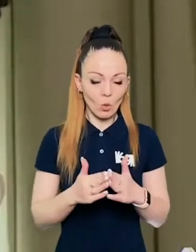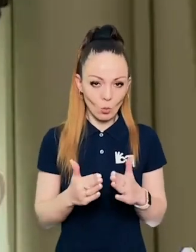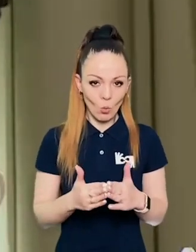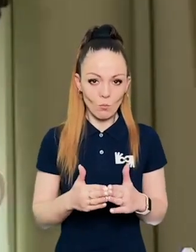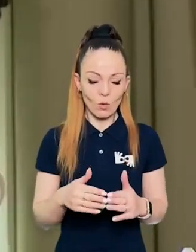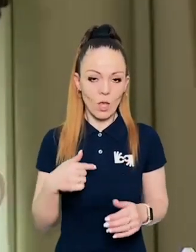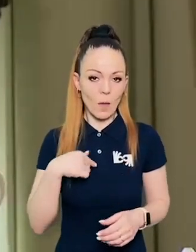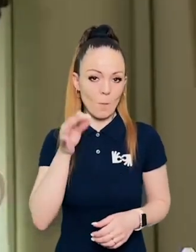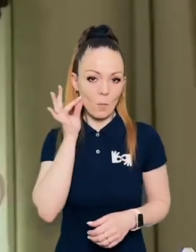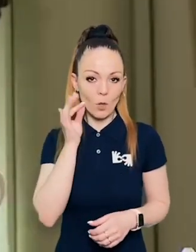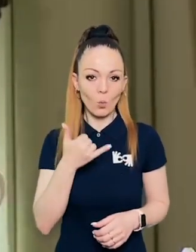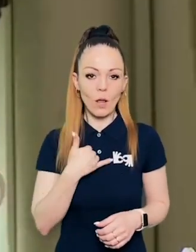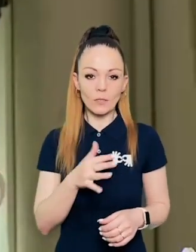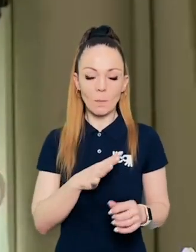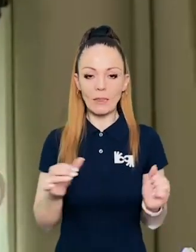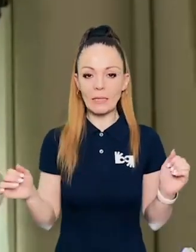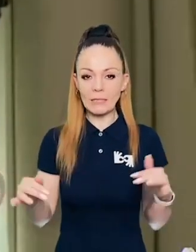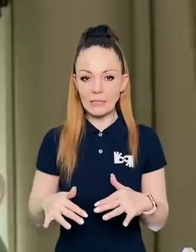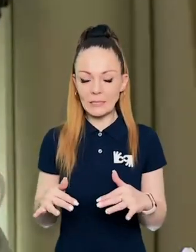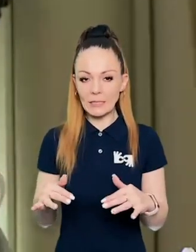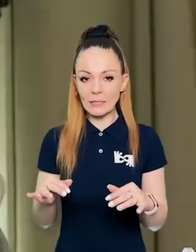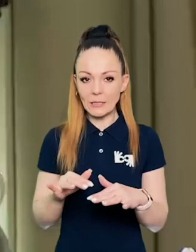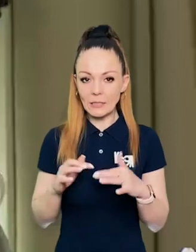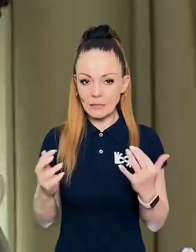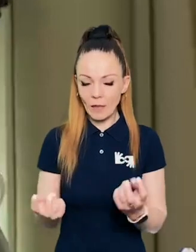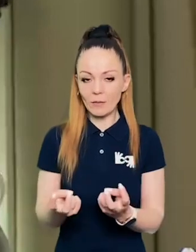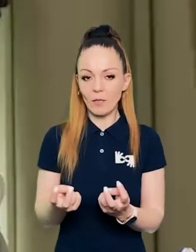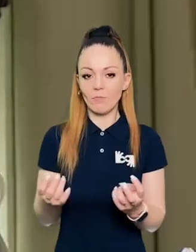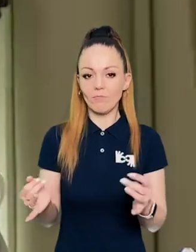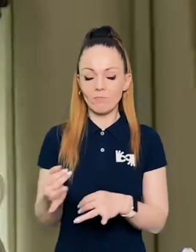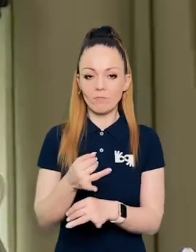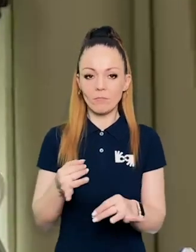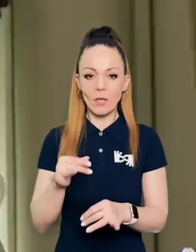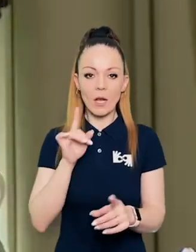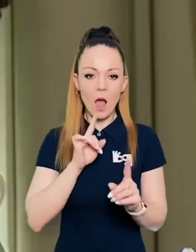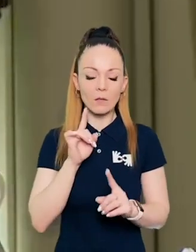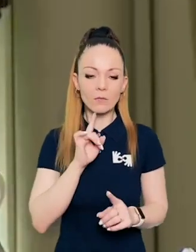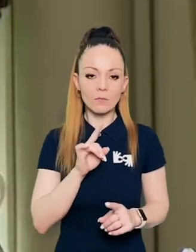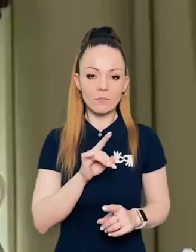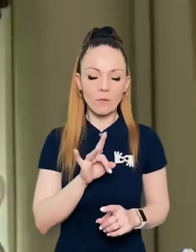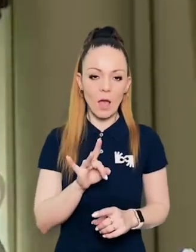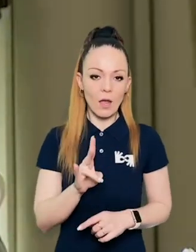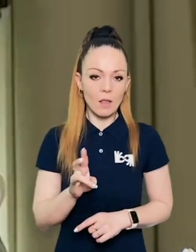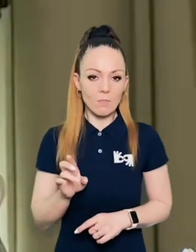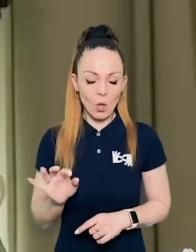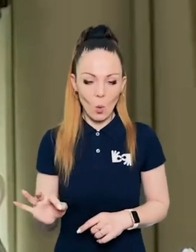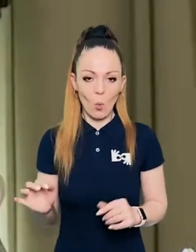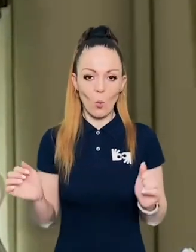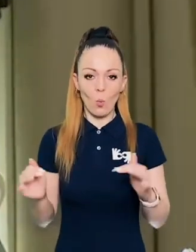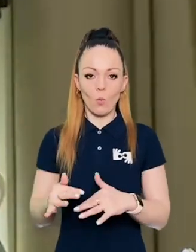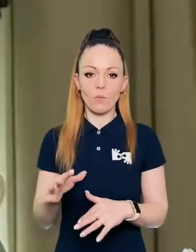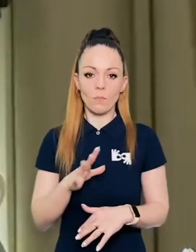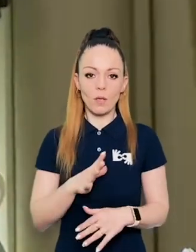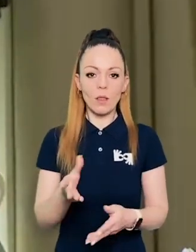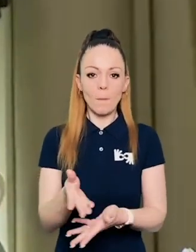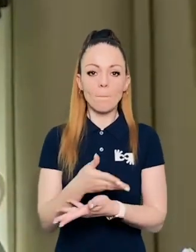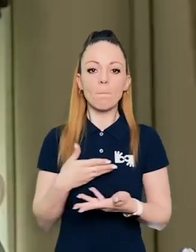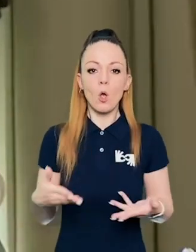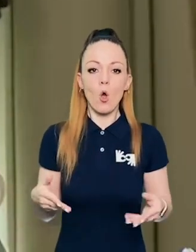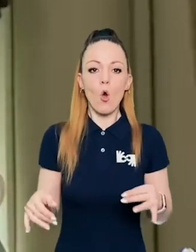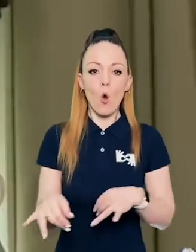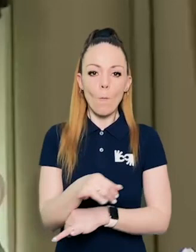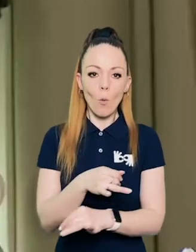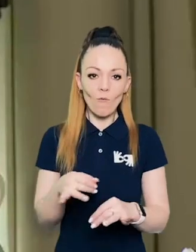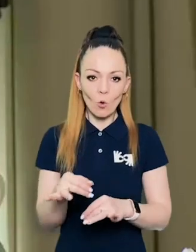Дуже пізно я приїхав додому, я пам'ятаю, тому що у нас було засідання, мені здається, і Рада національної безпеки і